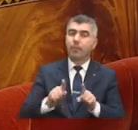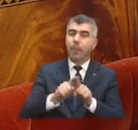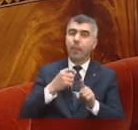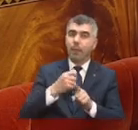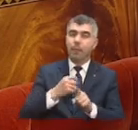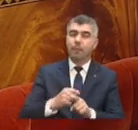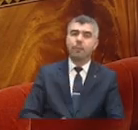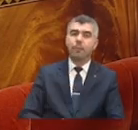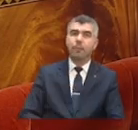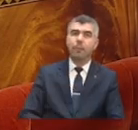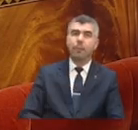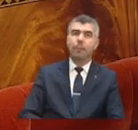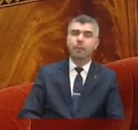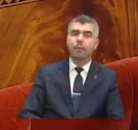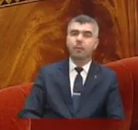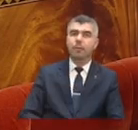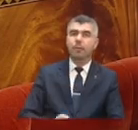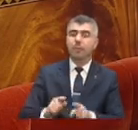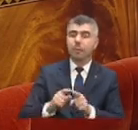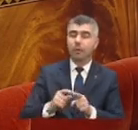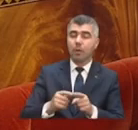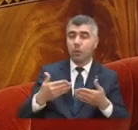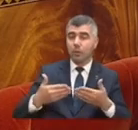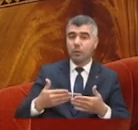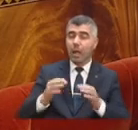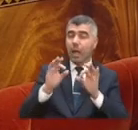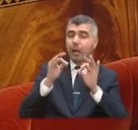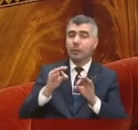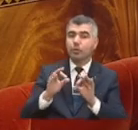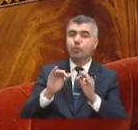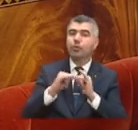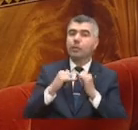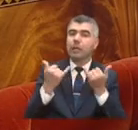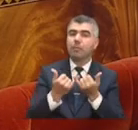خصوص السيد الوزير خصوص الان عدد الاجتماعات، هذا هو المهم. الان